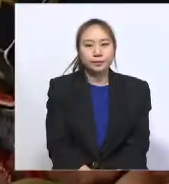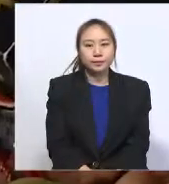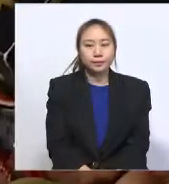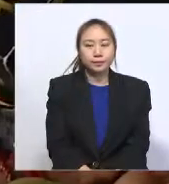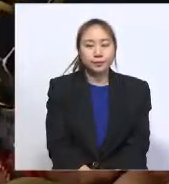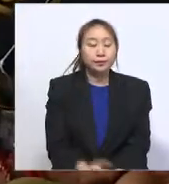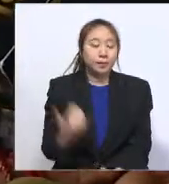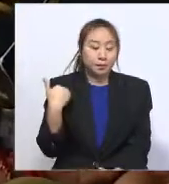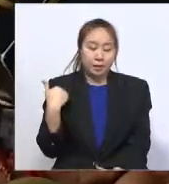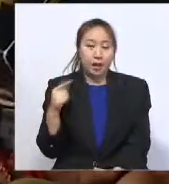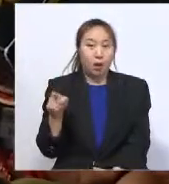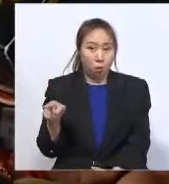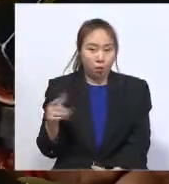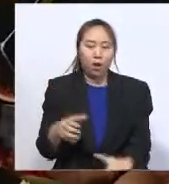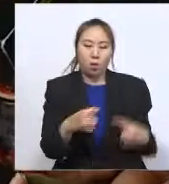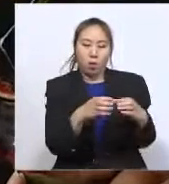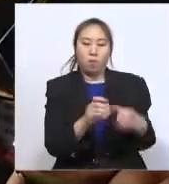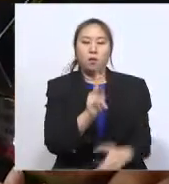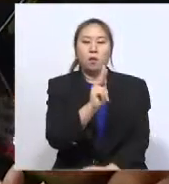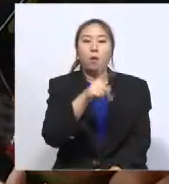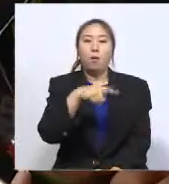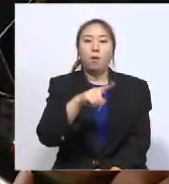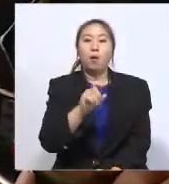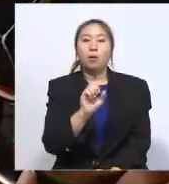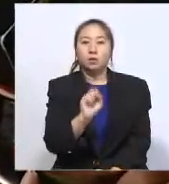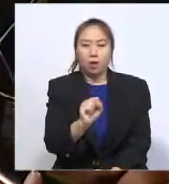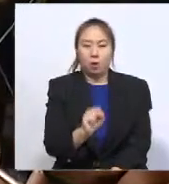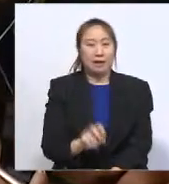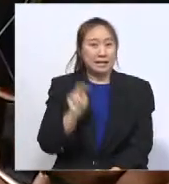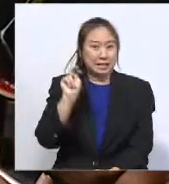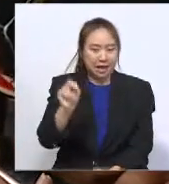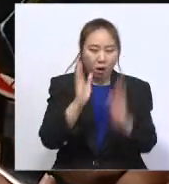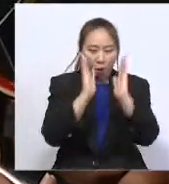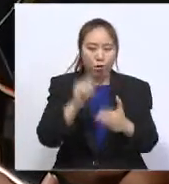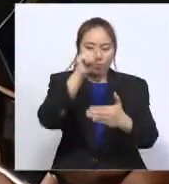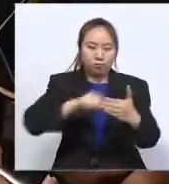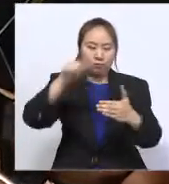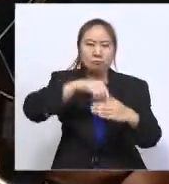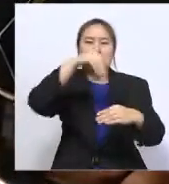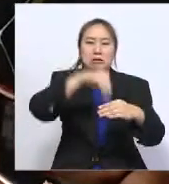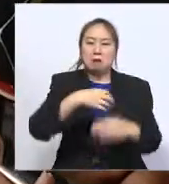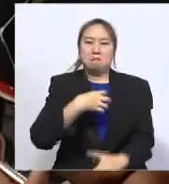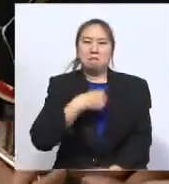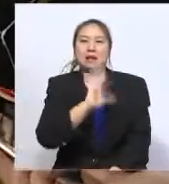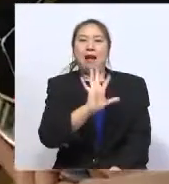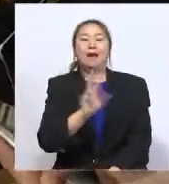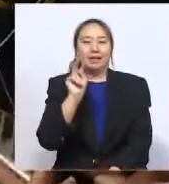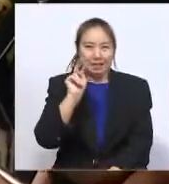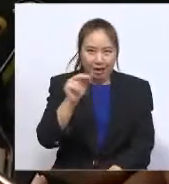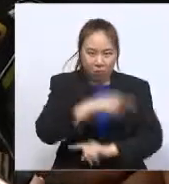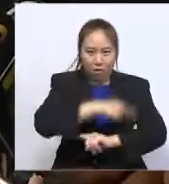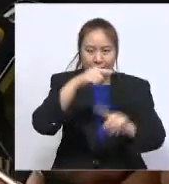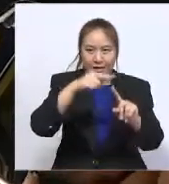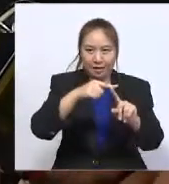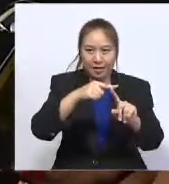ส่วนที่อีกกลุ่มนึงนะคะทางกลุ่มกปปส.ค่ะก็นัดชุมนุมคนไม่อยากเลือกตั้งวันที่27พฤษภาคมนี้นะคะท่านพลเอกประวิต